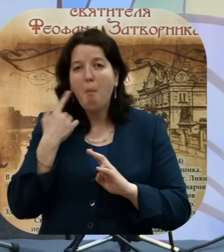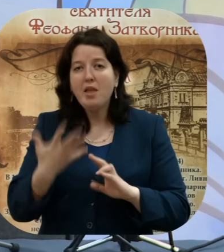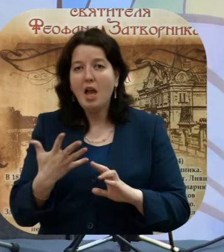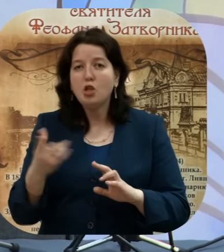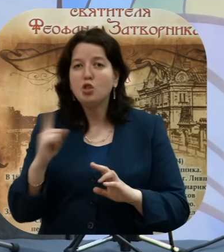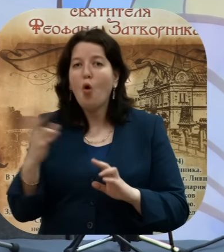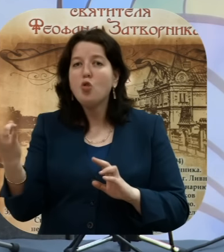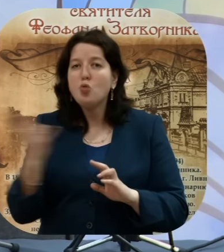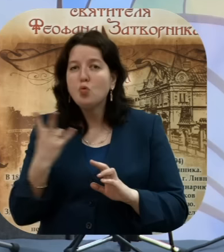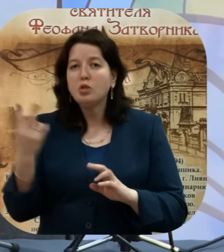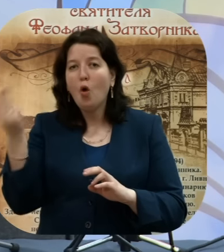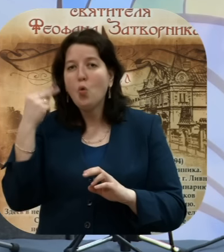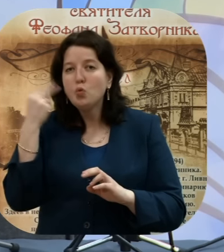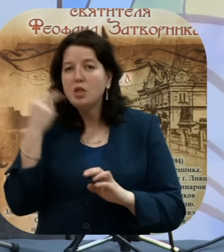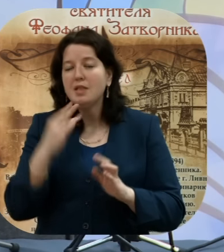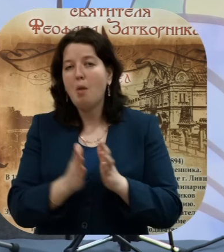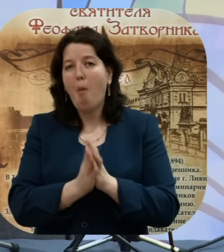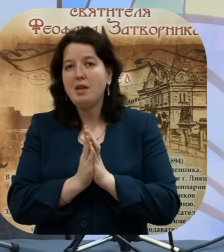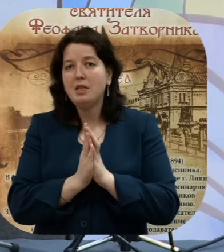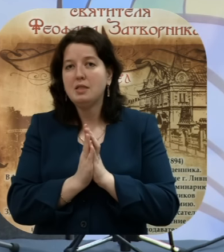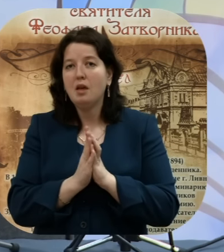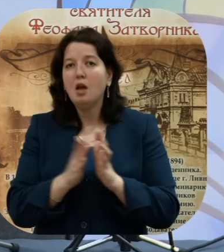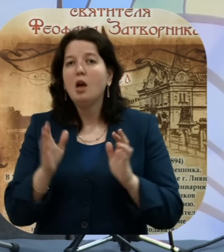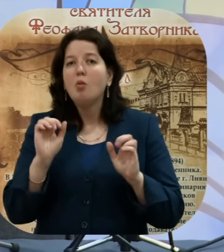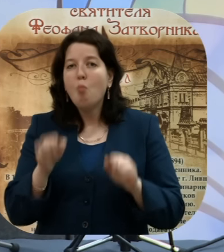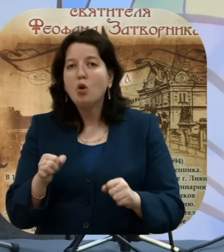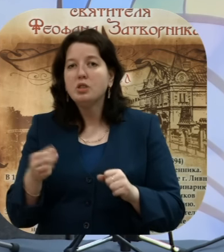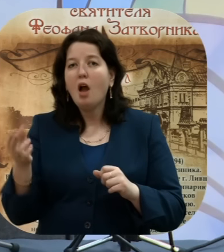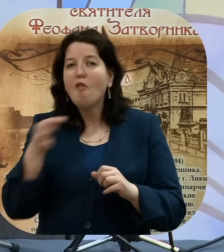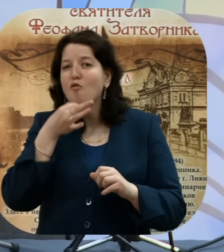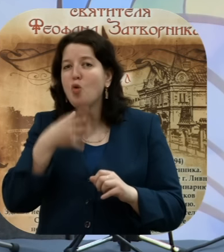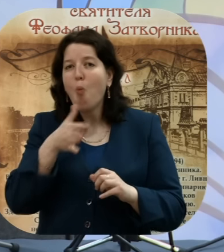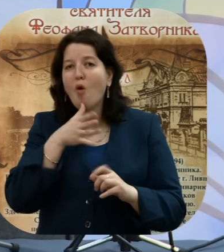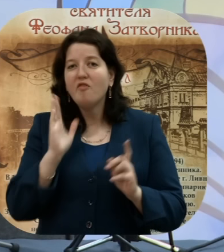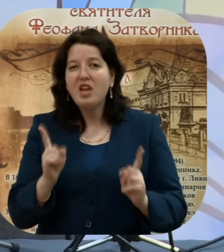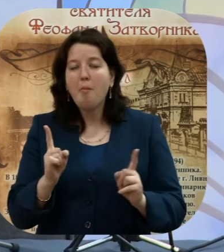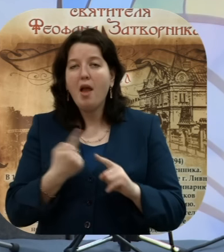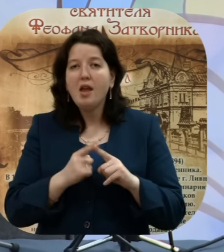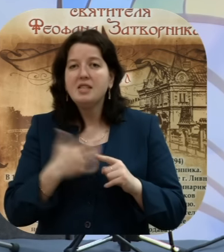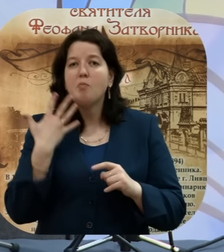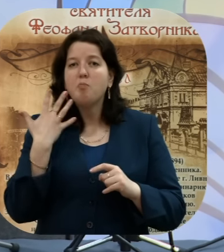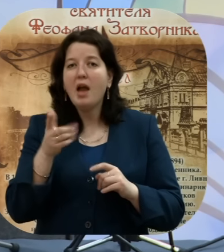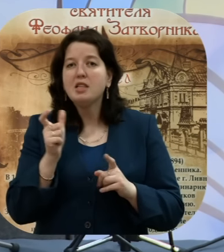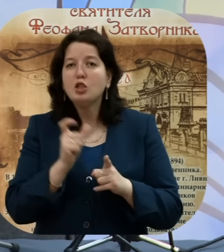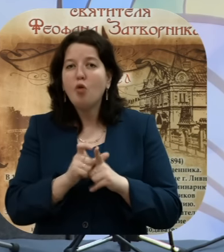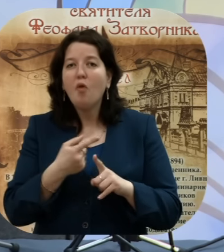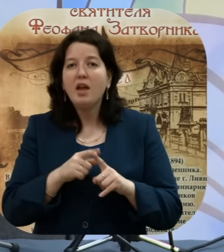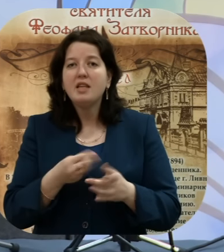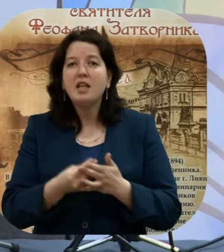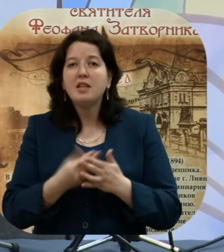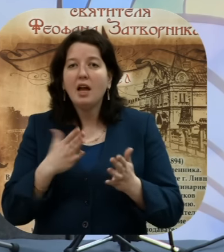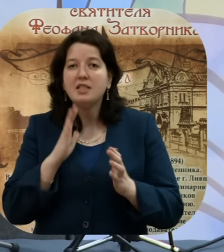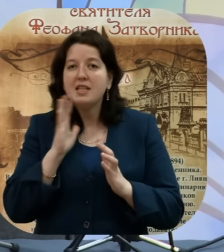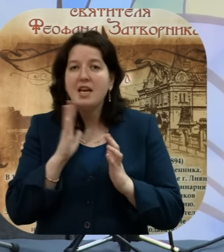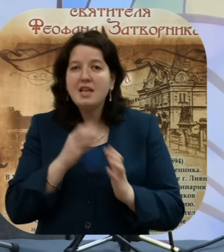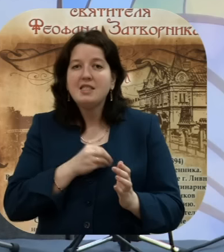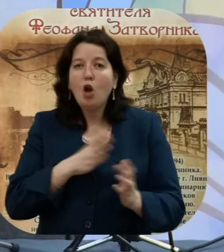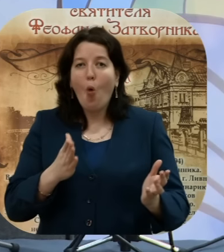Они говорят как? В любое время. Это краткая молитва. Эти пять слов – это драгоценное